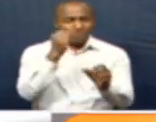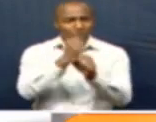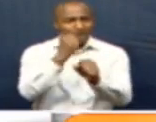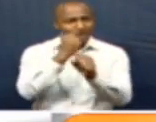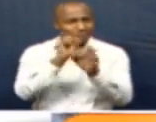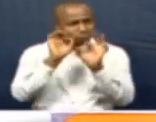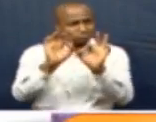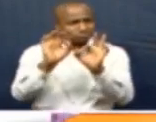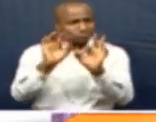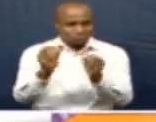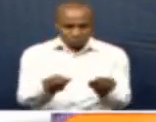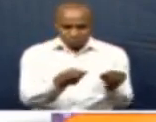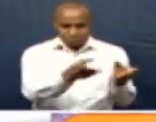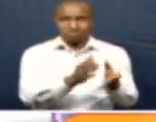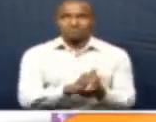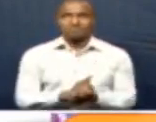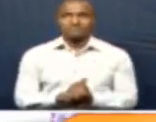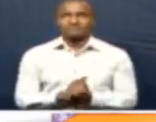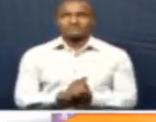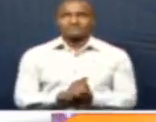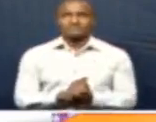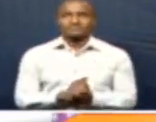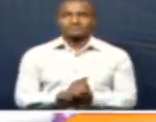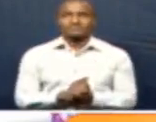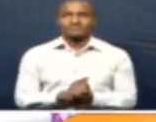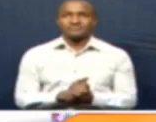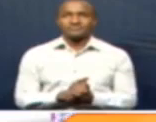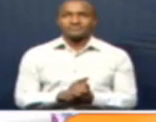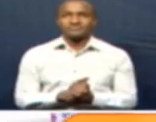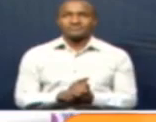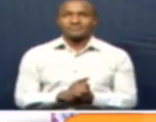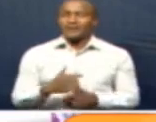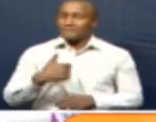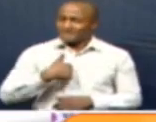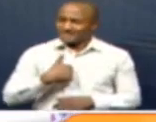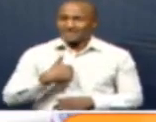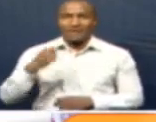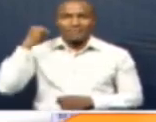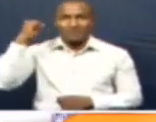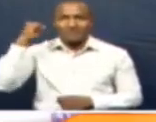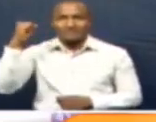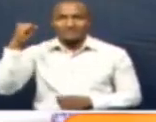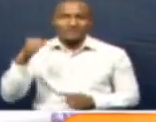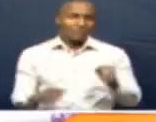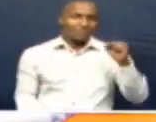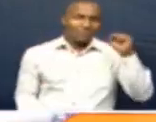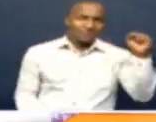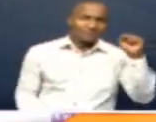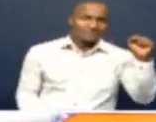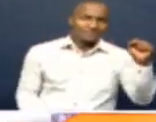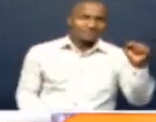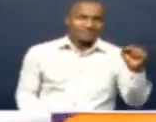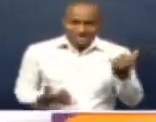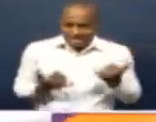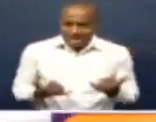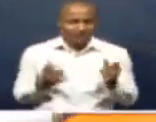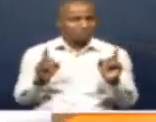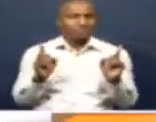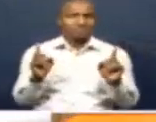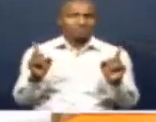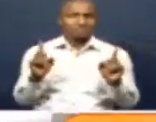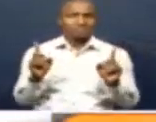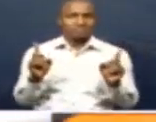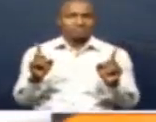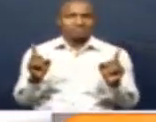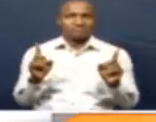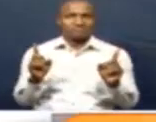extraordinary things. I am not available for any political contest as of now. Ruto